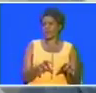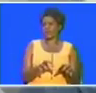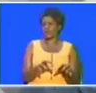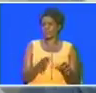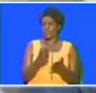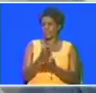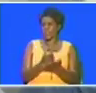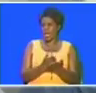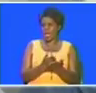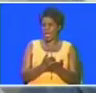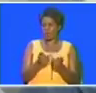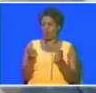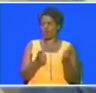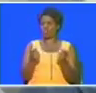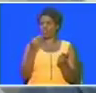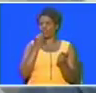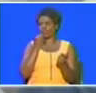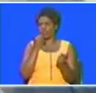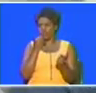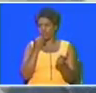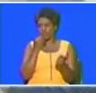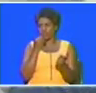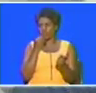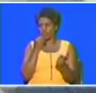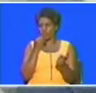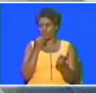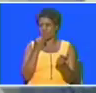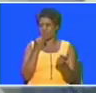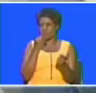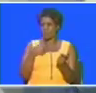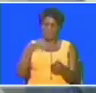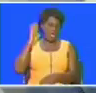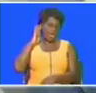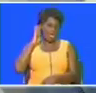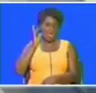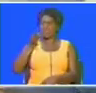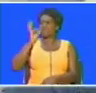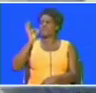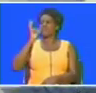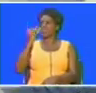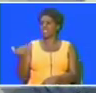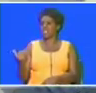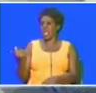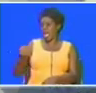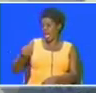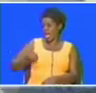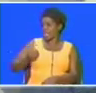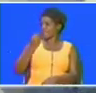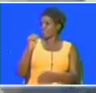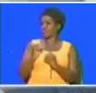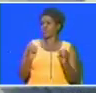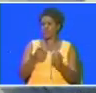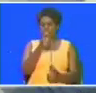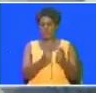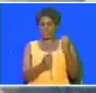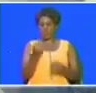wanapima chakula nasikia, mnafunga fridge manake unasema msichana hafai kukula haya. Mimi nasikia kuna matunda ya watoto, msichana wa kazi hafai kula matunda. Kuna maziwa